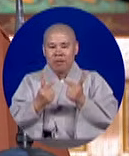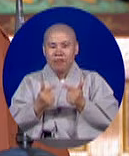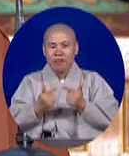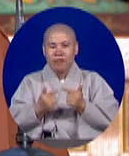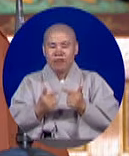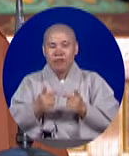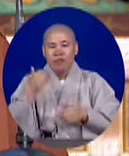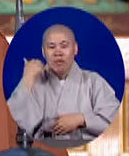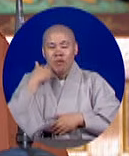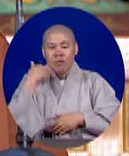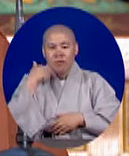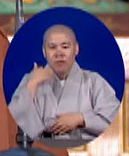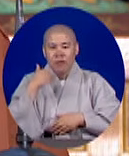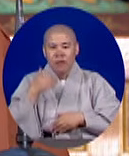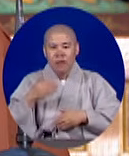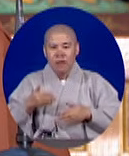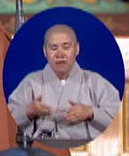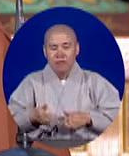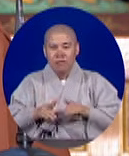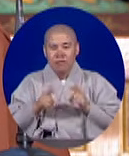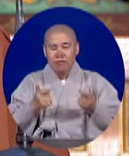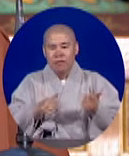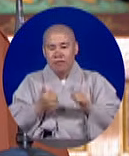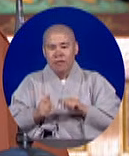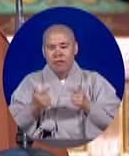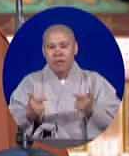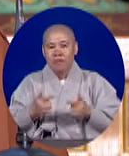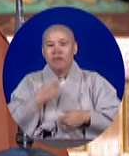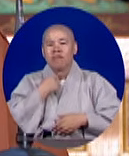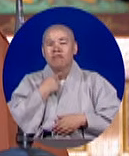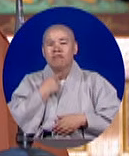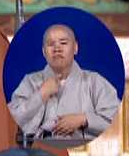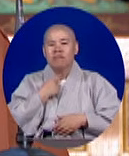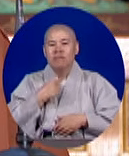그래서 누가 불생불멸을 체험을 했는가?